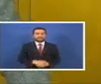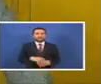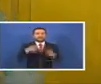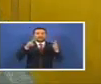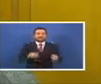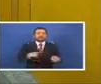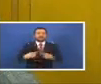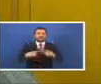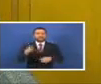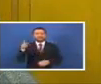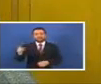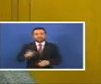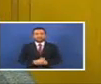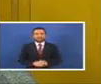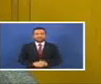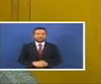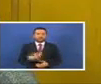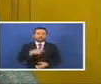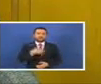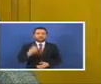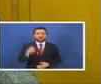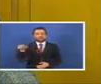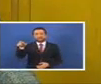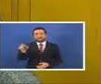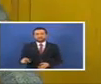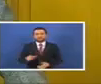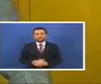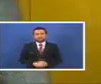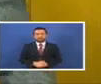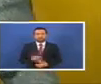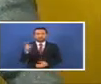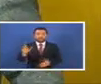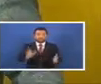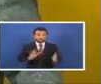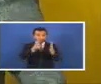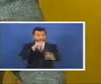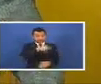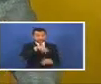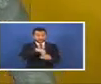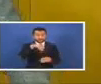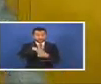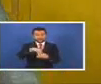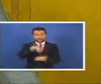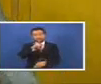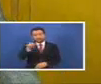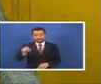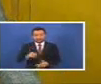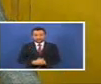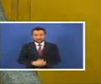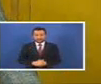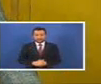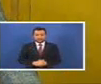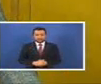araştırma şirketi sahibi olan Zevat, muhalefetten milletvekilleri